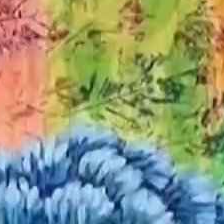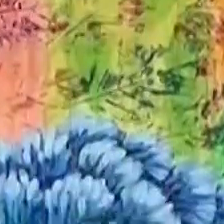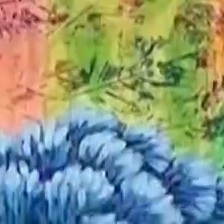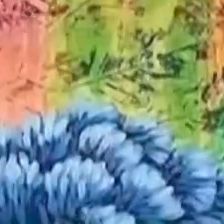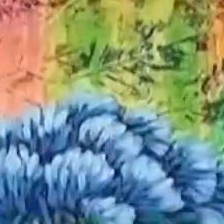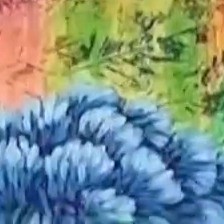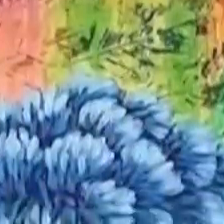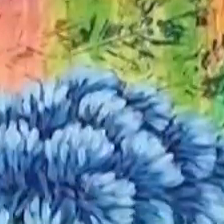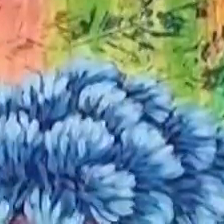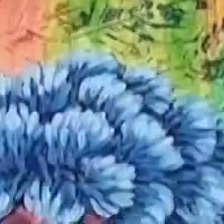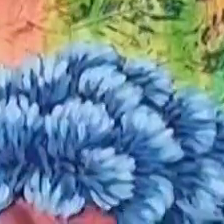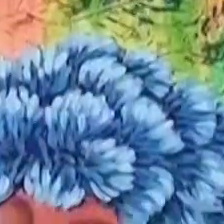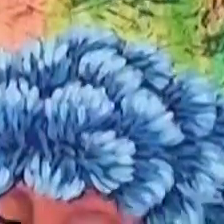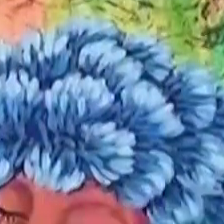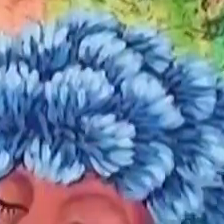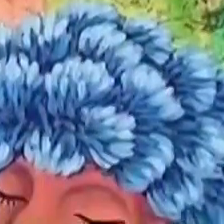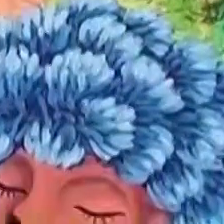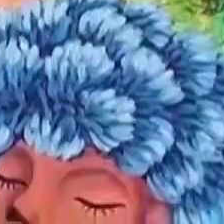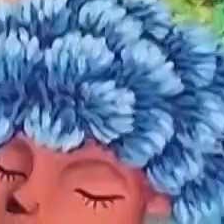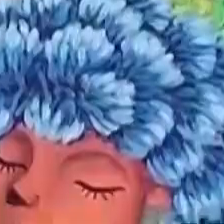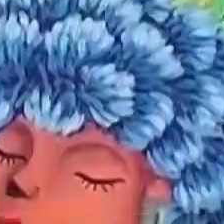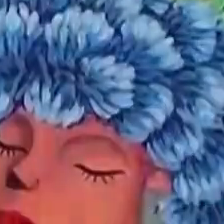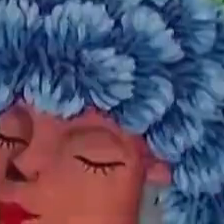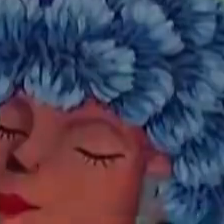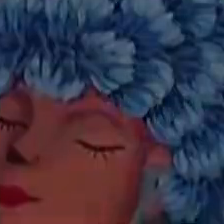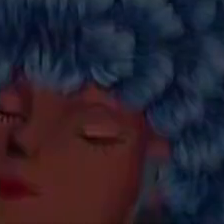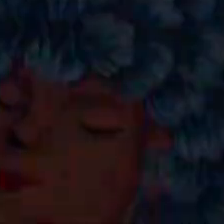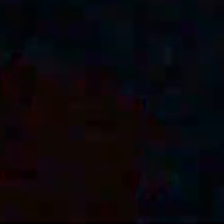ศรีทองเรื่องรองพระธาแช